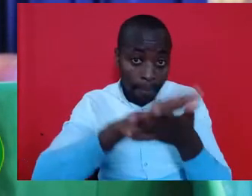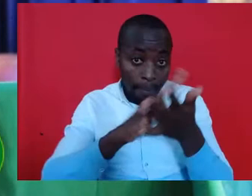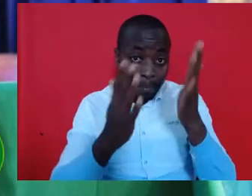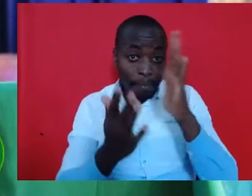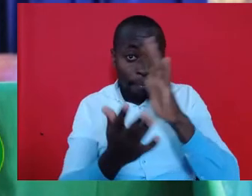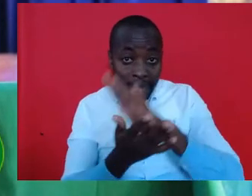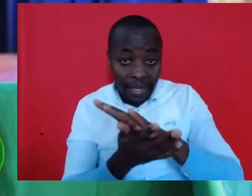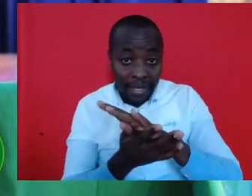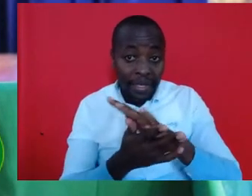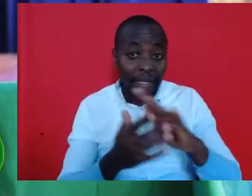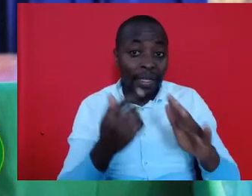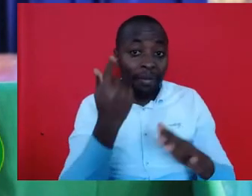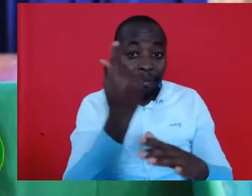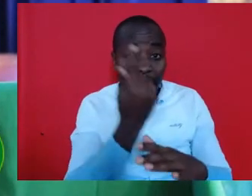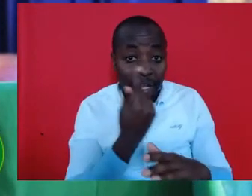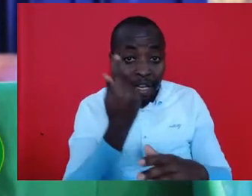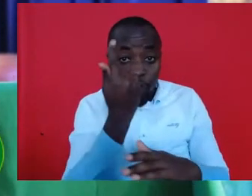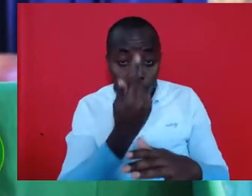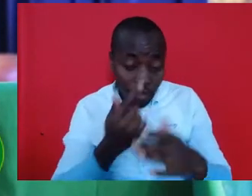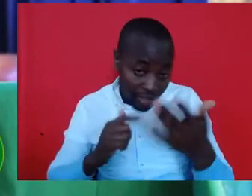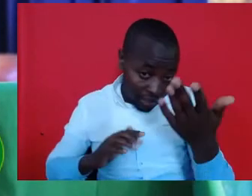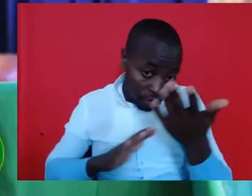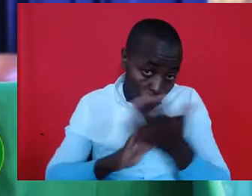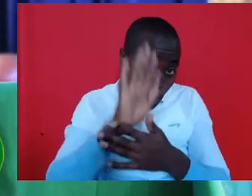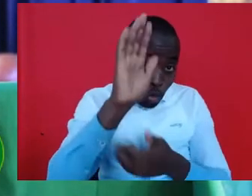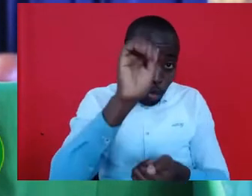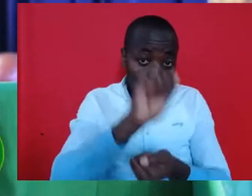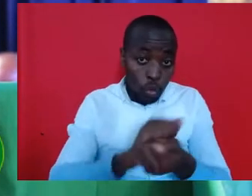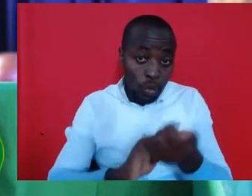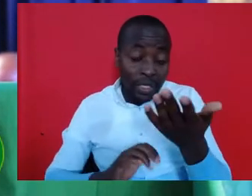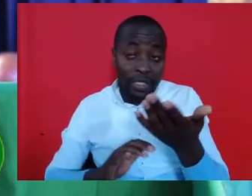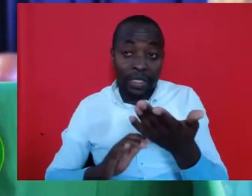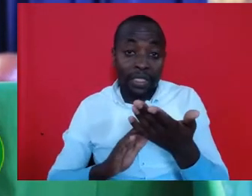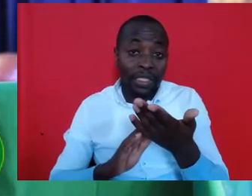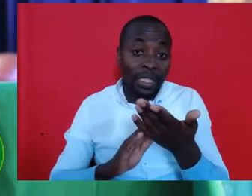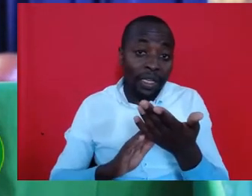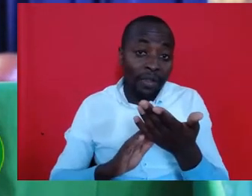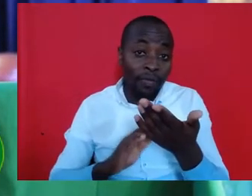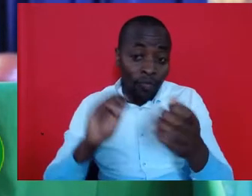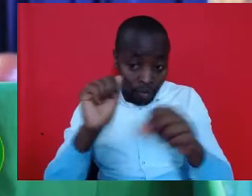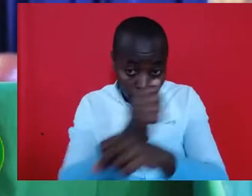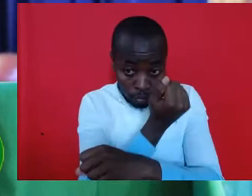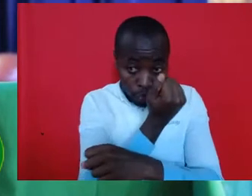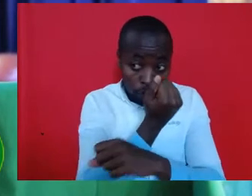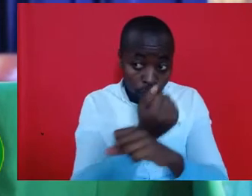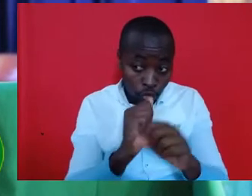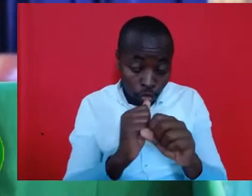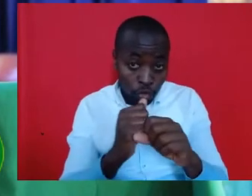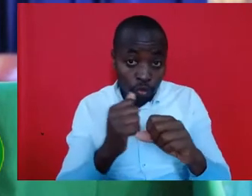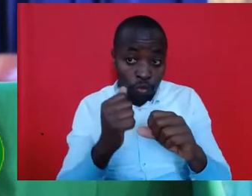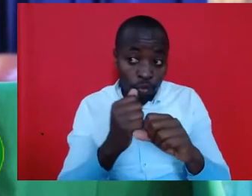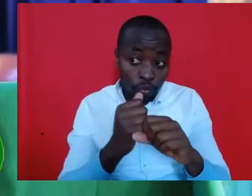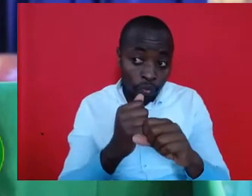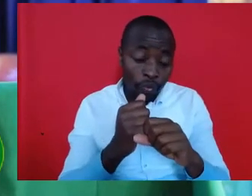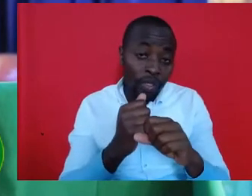pweke, likakaa halijatengenezwa.